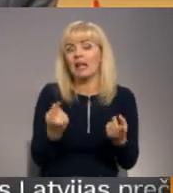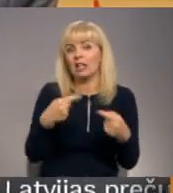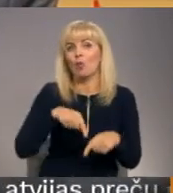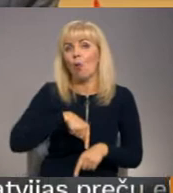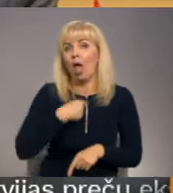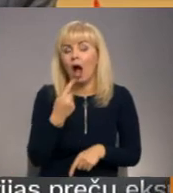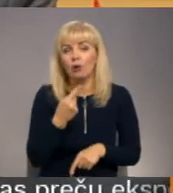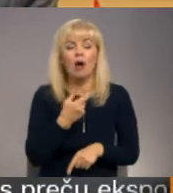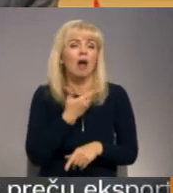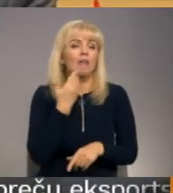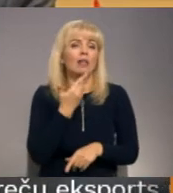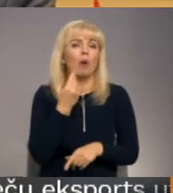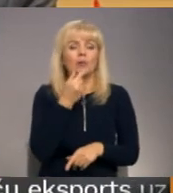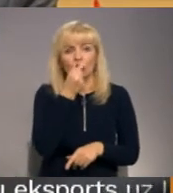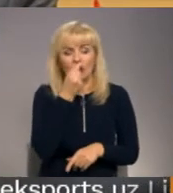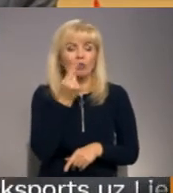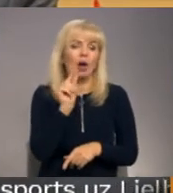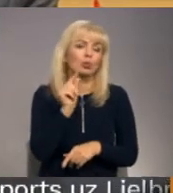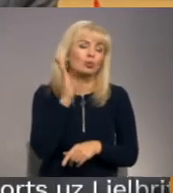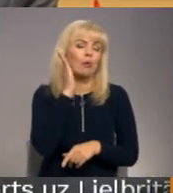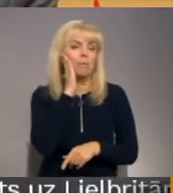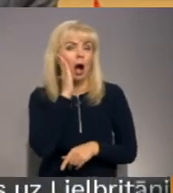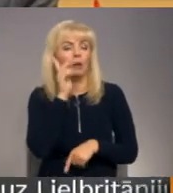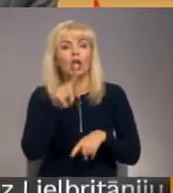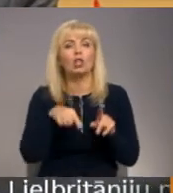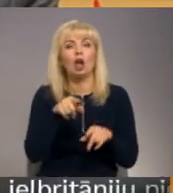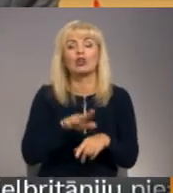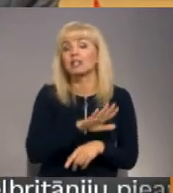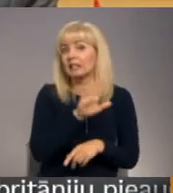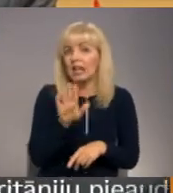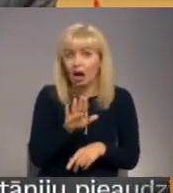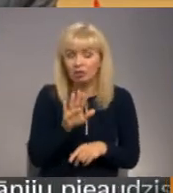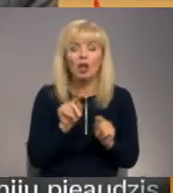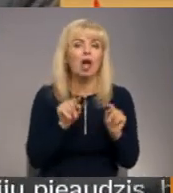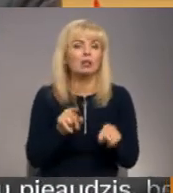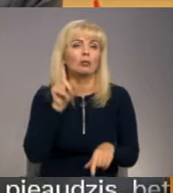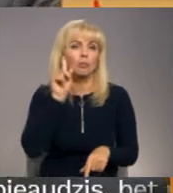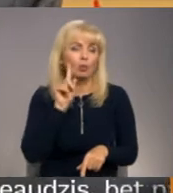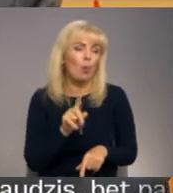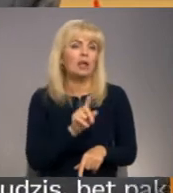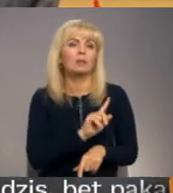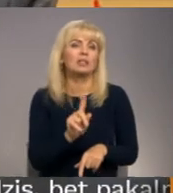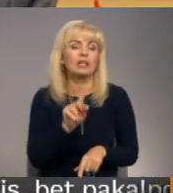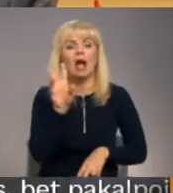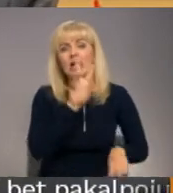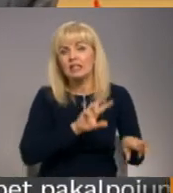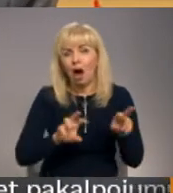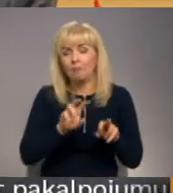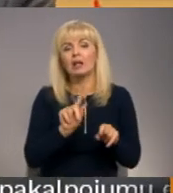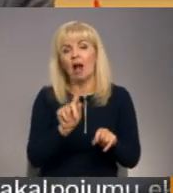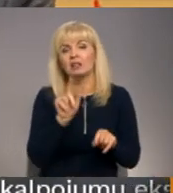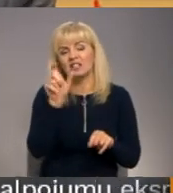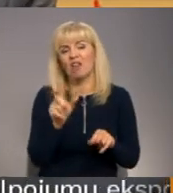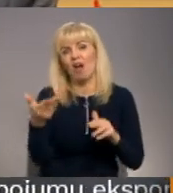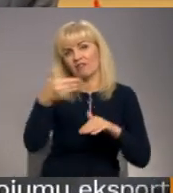nav tikai iesnas bijušas, kur var pagulēt vai ne mājā dažas dienas, ja, tad, protams, kad ir jāmeklē vietā